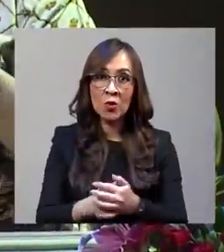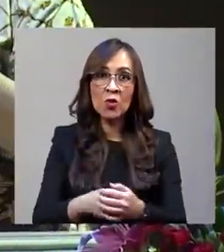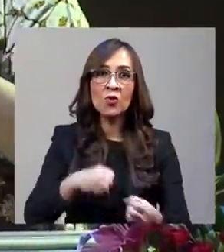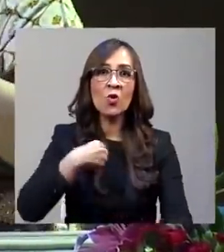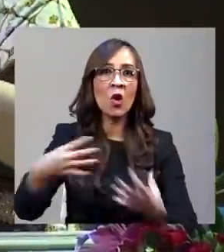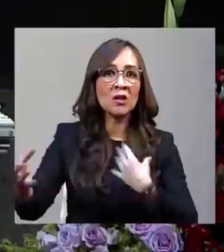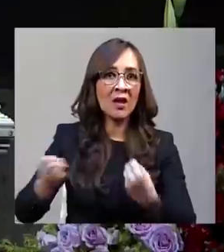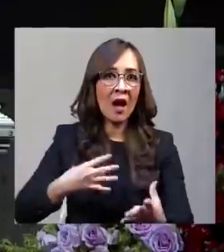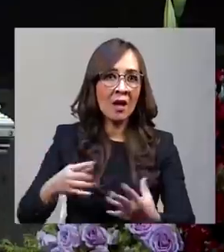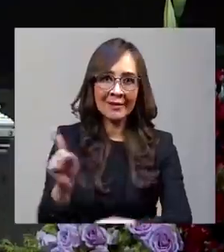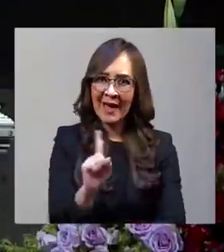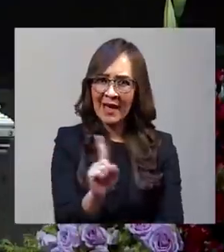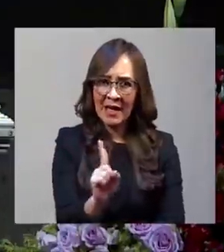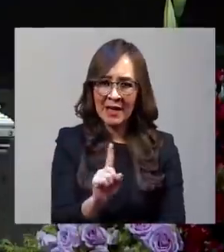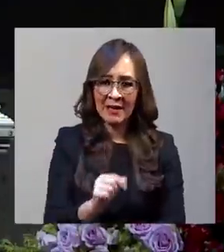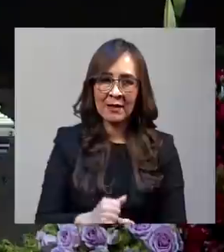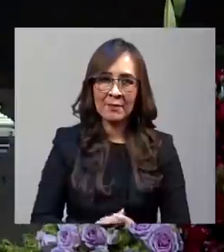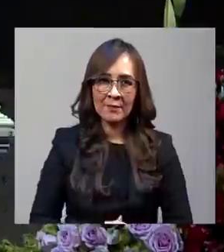kenapa kita gak maju?